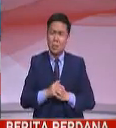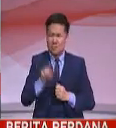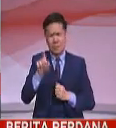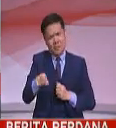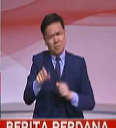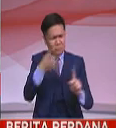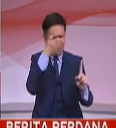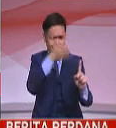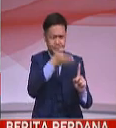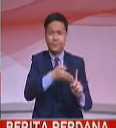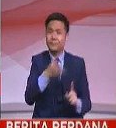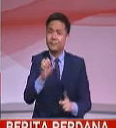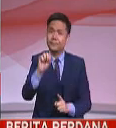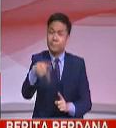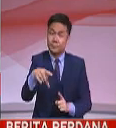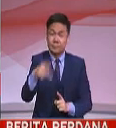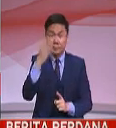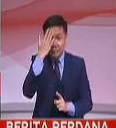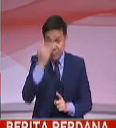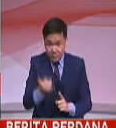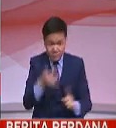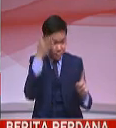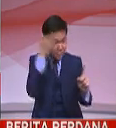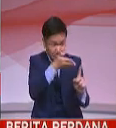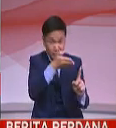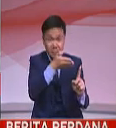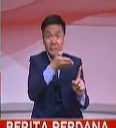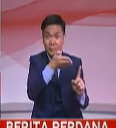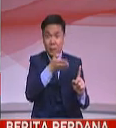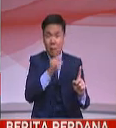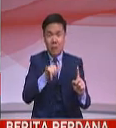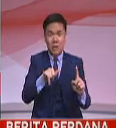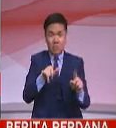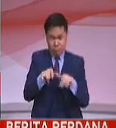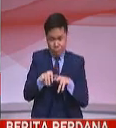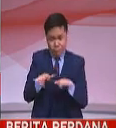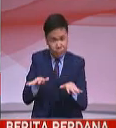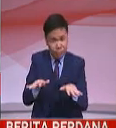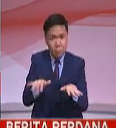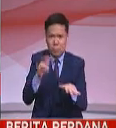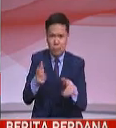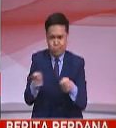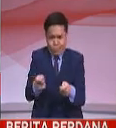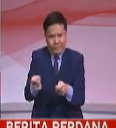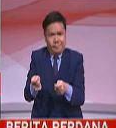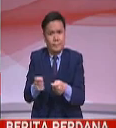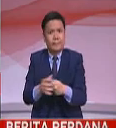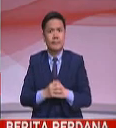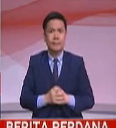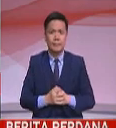patut SOP lah bagi mengurangkan wabak COVID-19 ni kan.